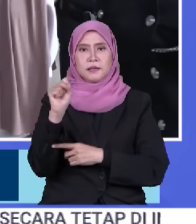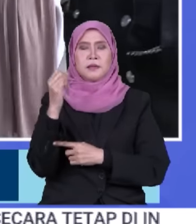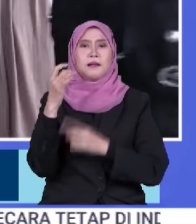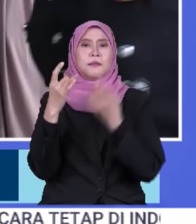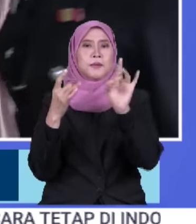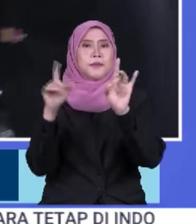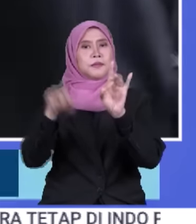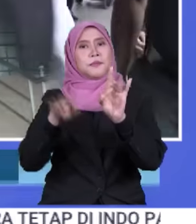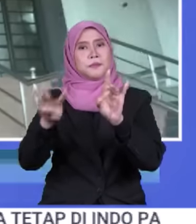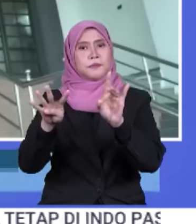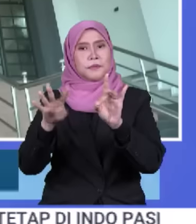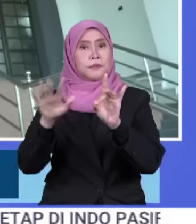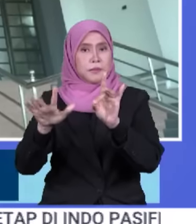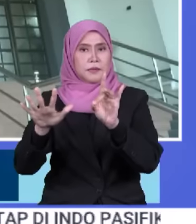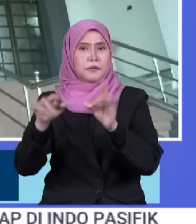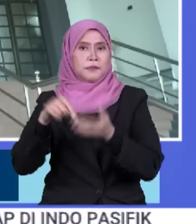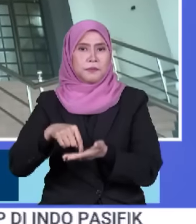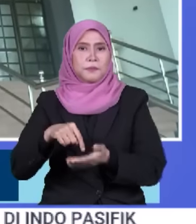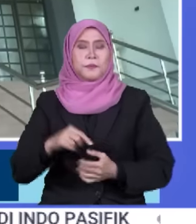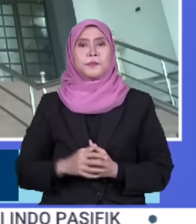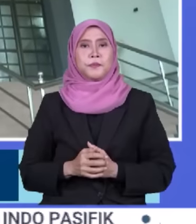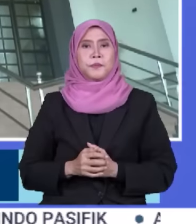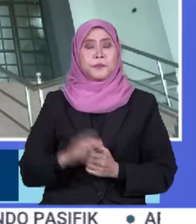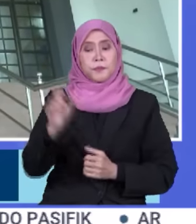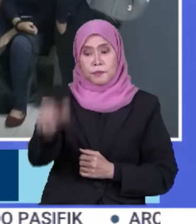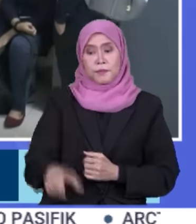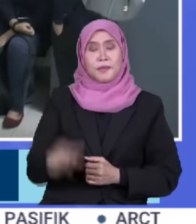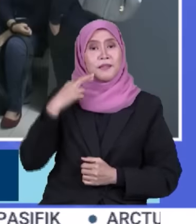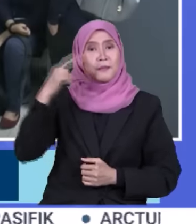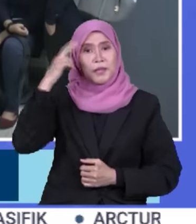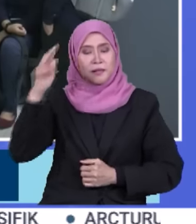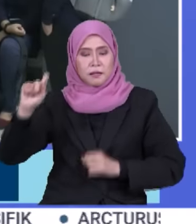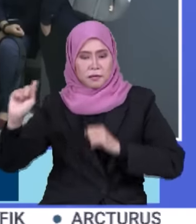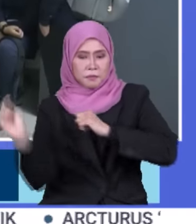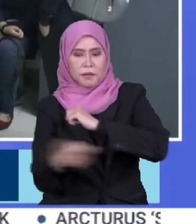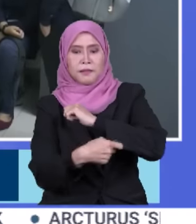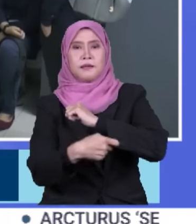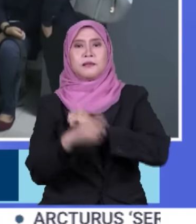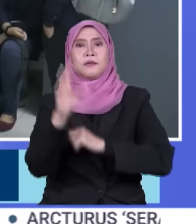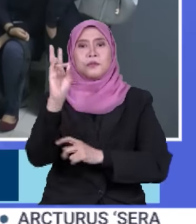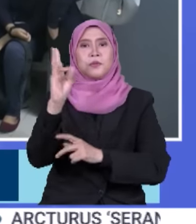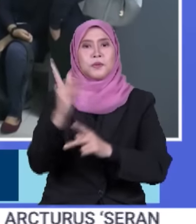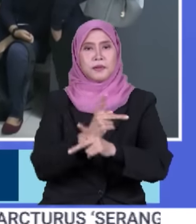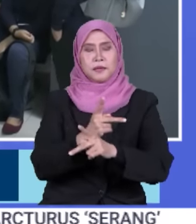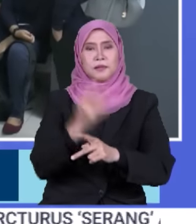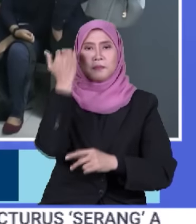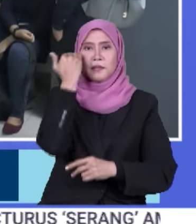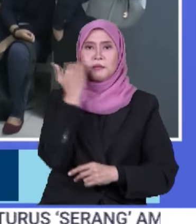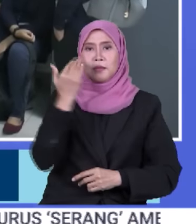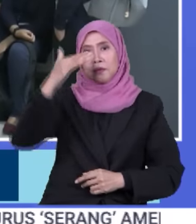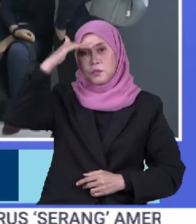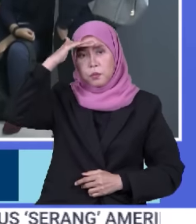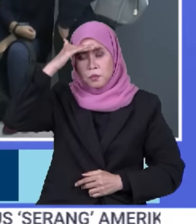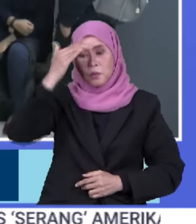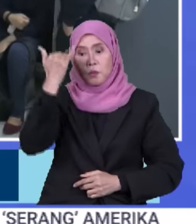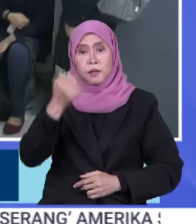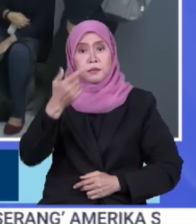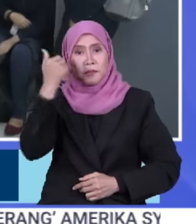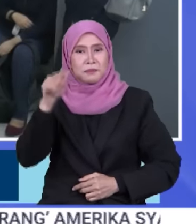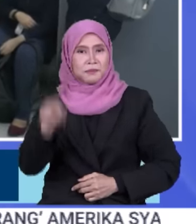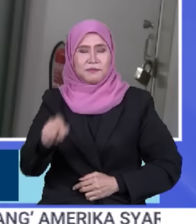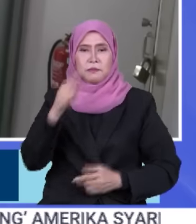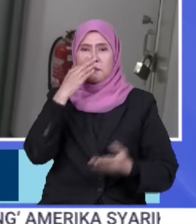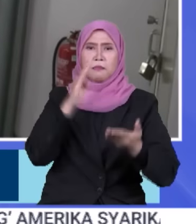ini. Seorang remaja lelaki dihukum sebatan ringan 7 kali oleh Mahkamah Session Johor Bahru kerana secara